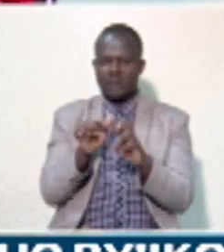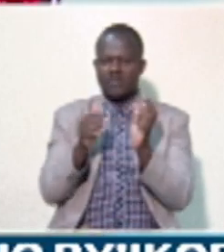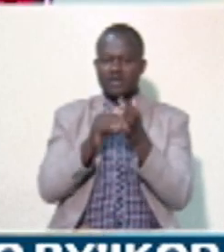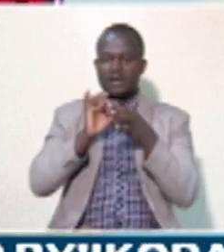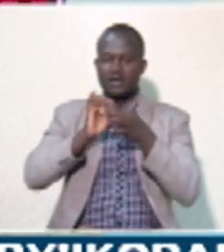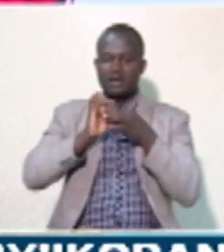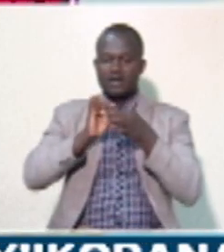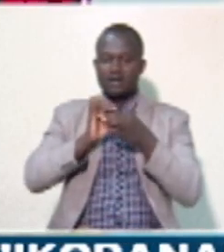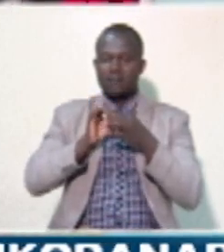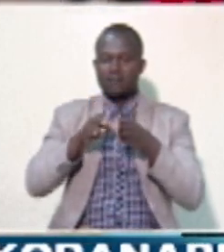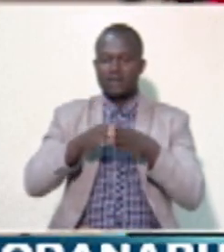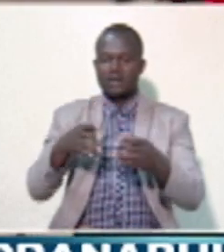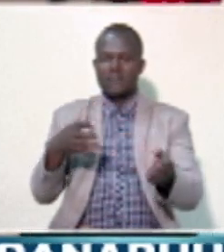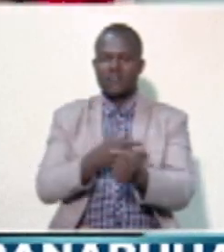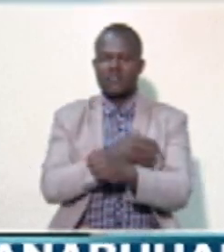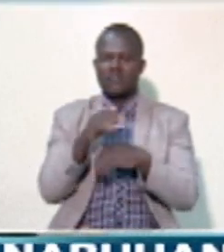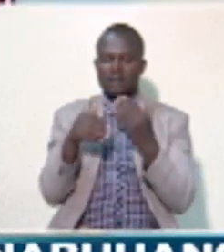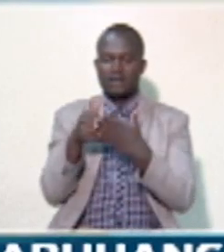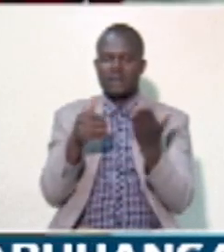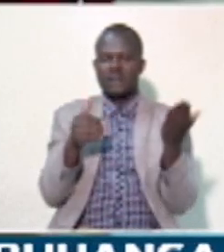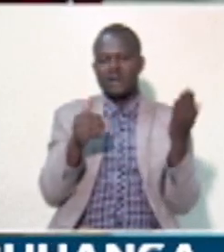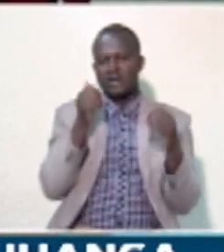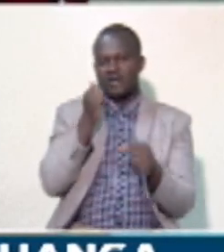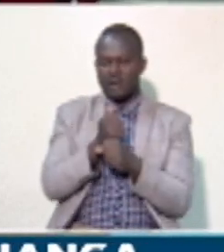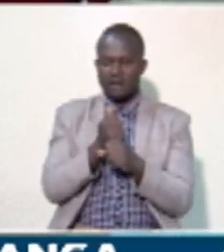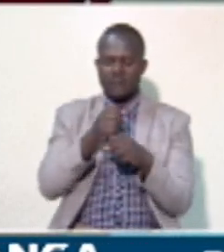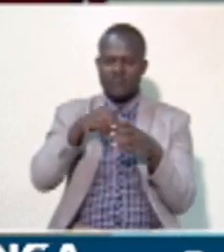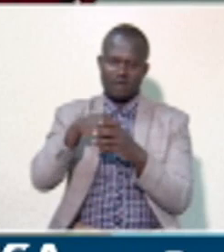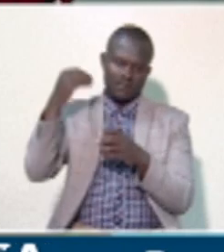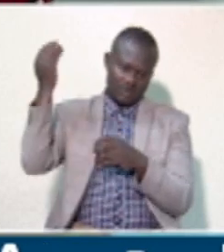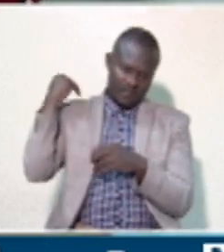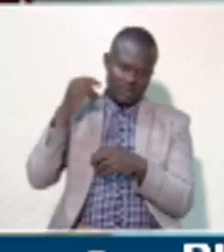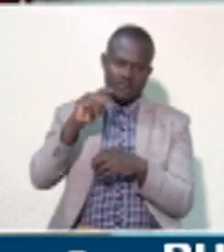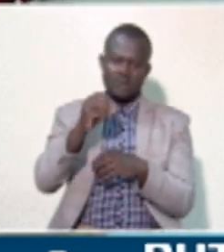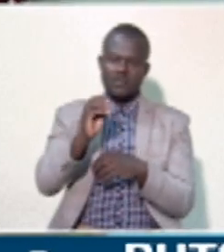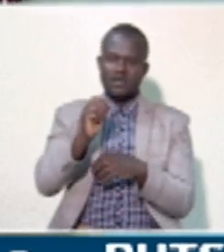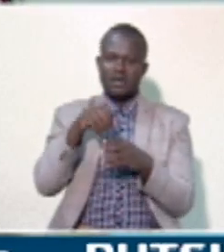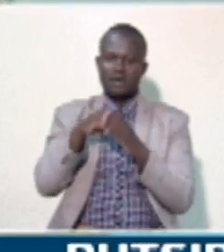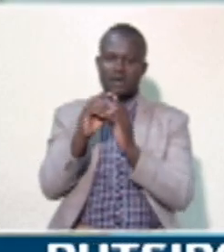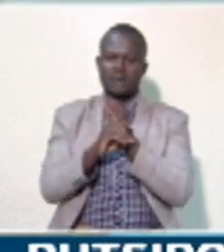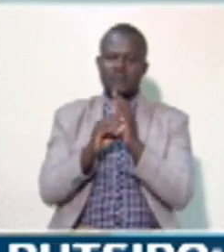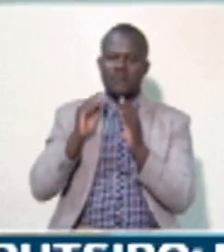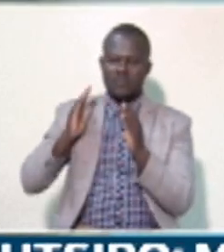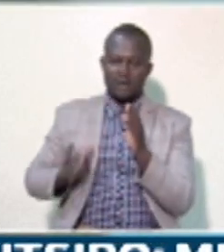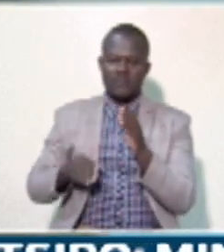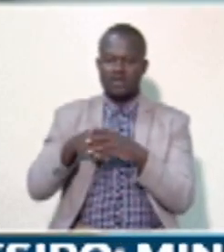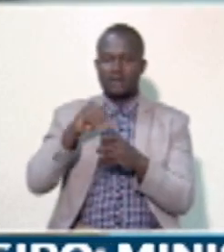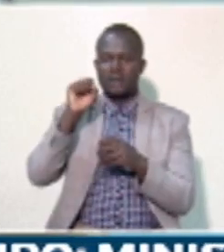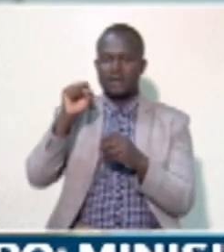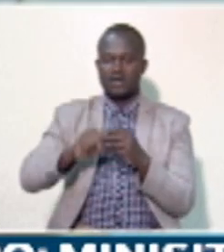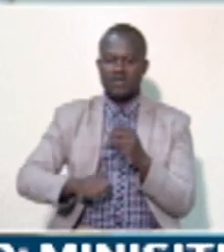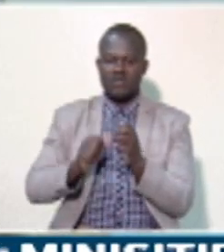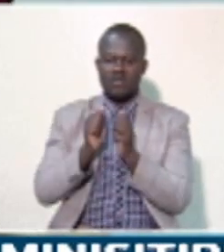n'ubufatanyacyaha mu gusambanya ku gahato. Ibyaha akekwaho ko yakoreye mu yahoze ari komini Ngoma, ubu ni mu karere ka Huye mu ntara